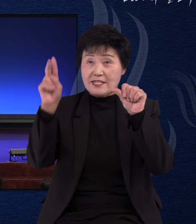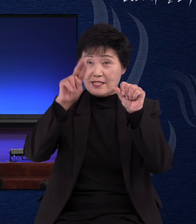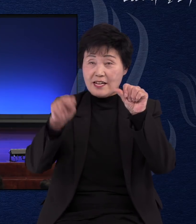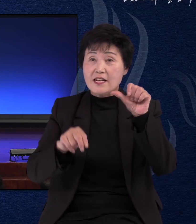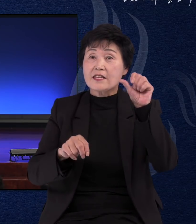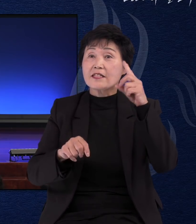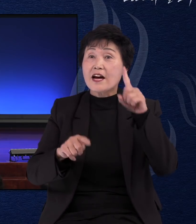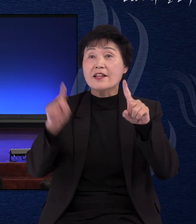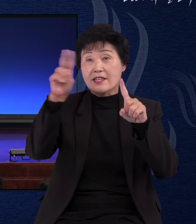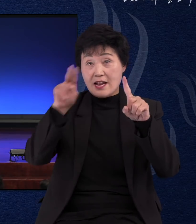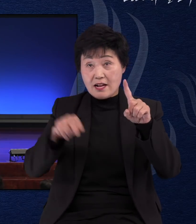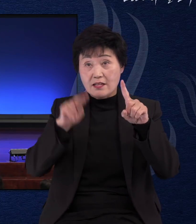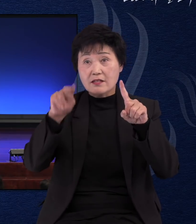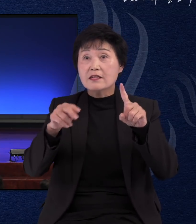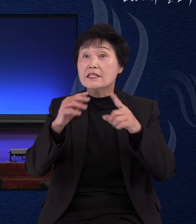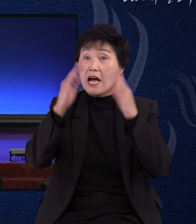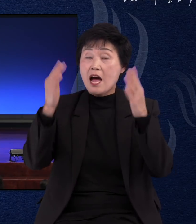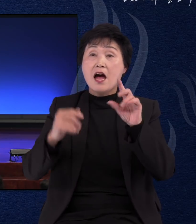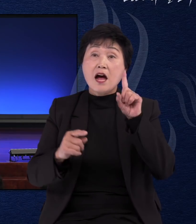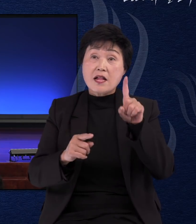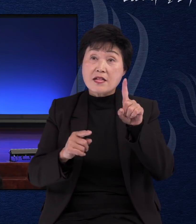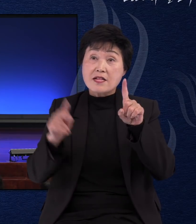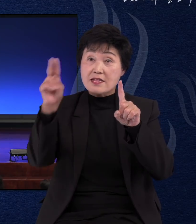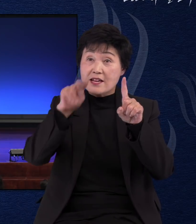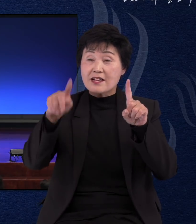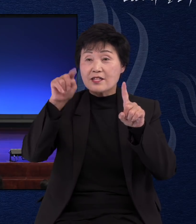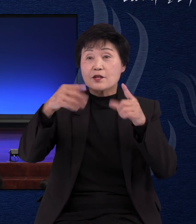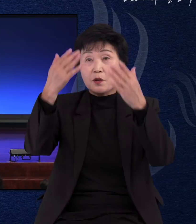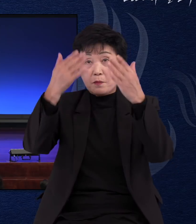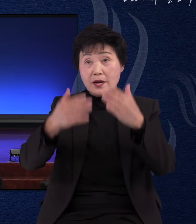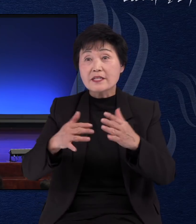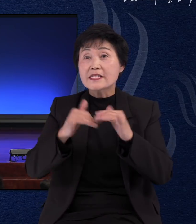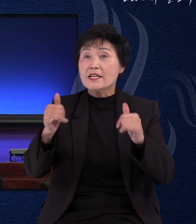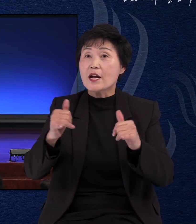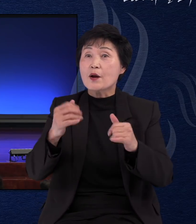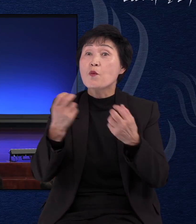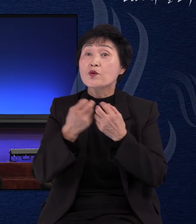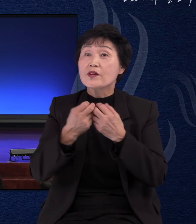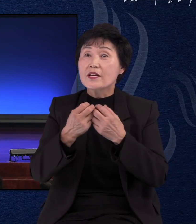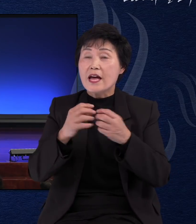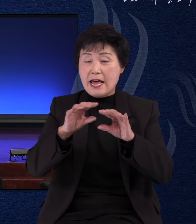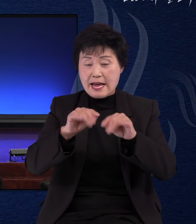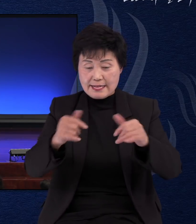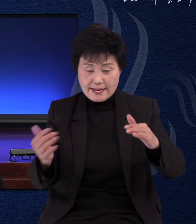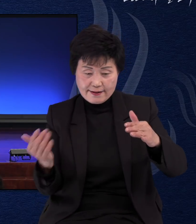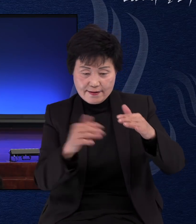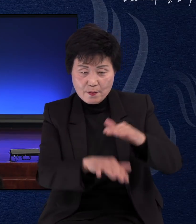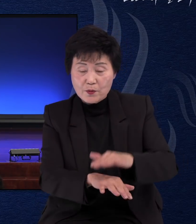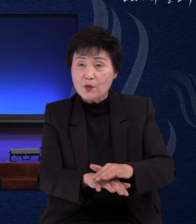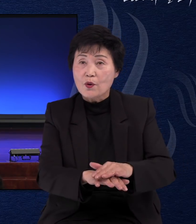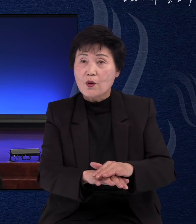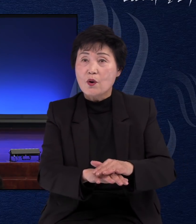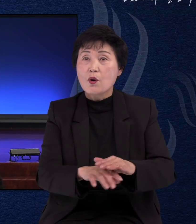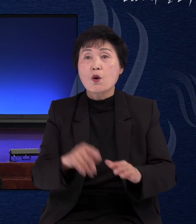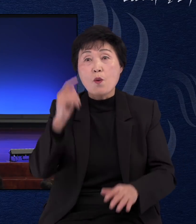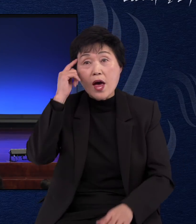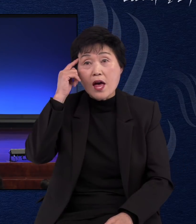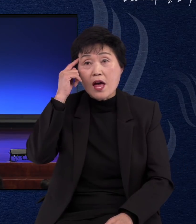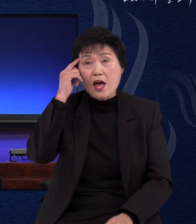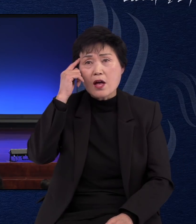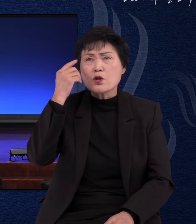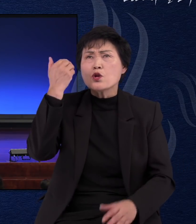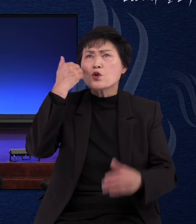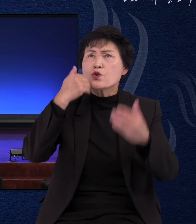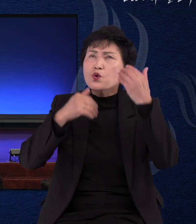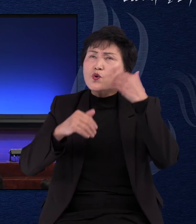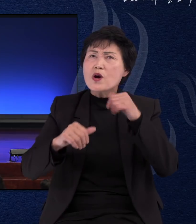받은 사람 땅에 묻어버렸죠. 1달란트 받은 사람이 뭐가 해석이 되지 않았는 줄 아세요? 맞아, 누군가는